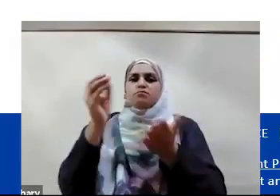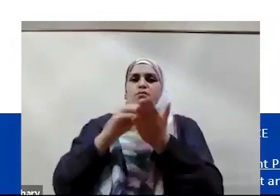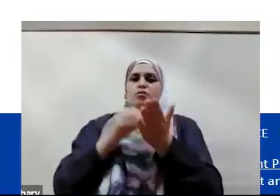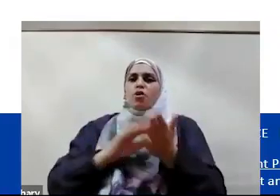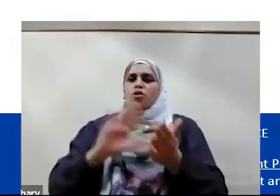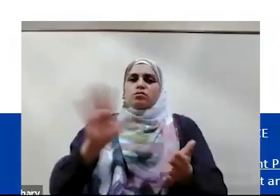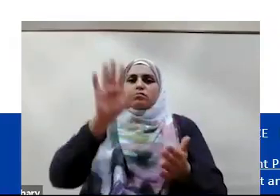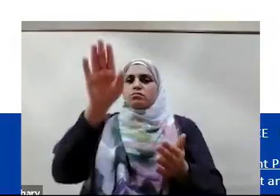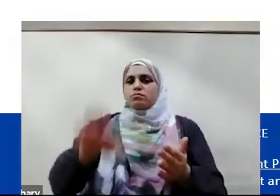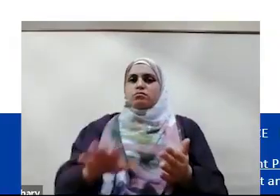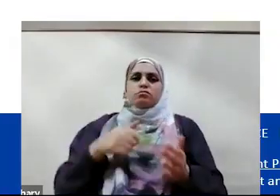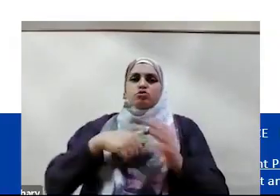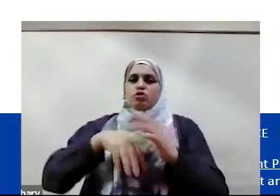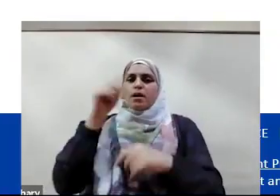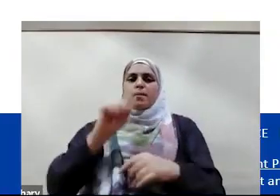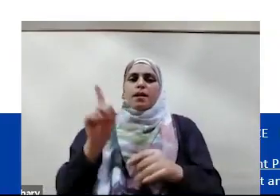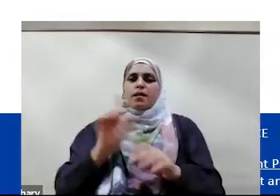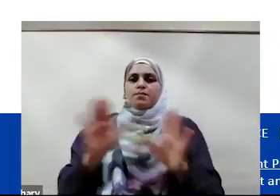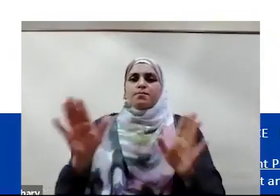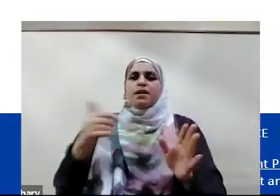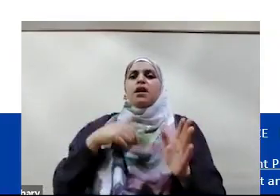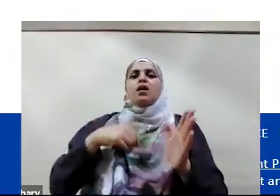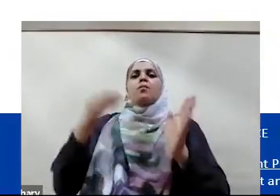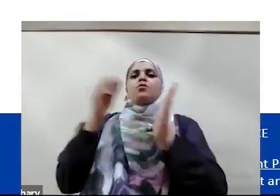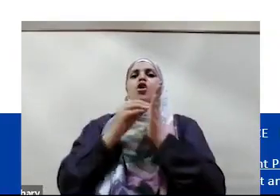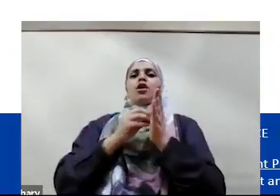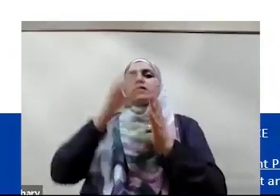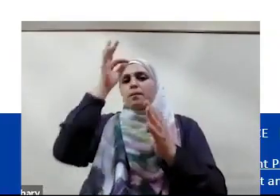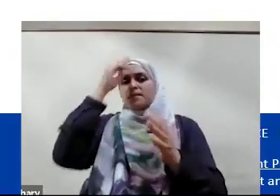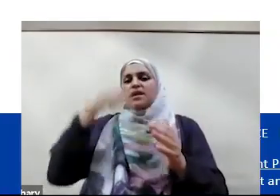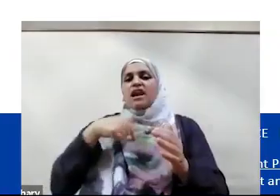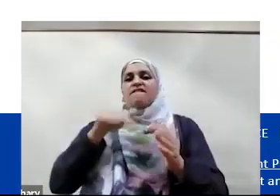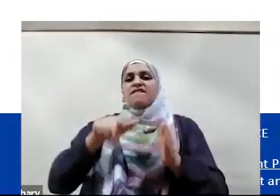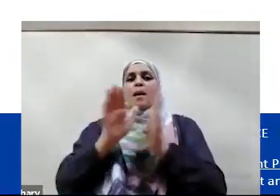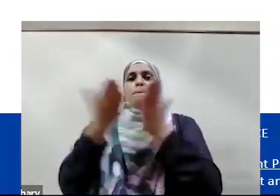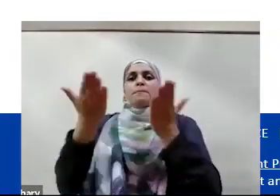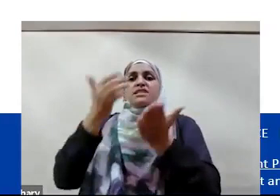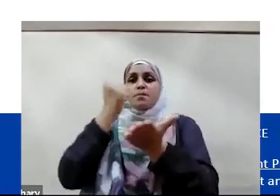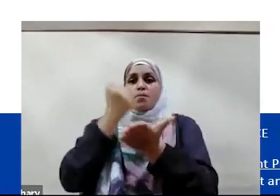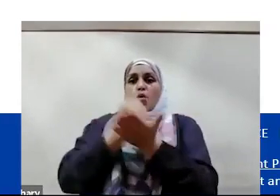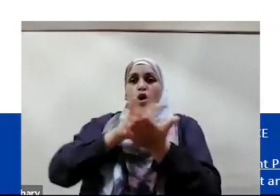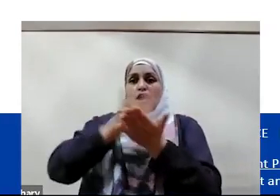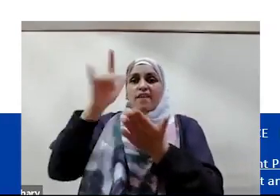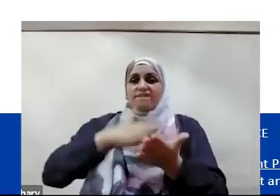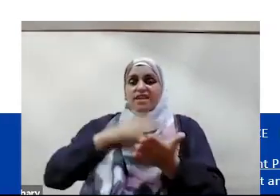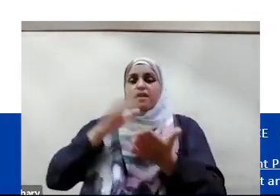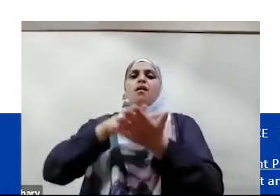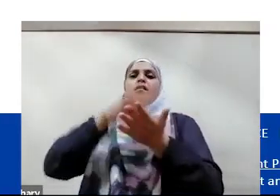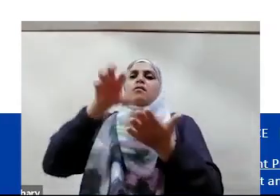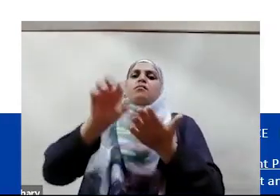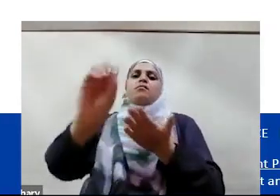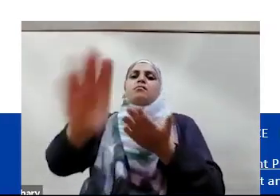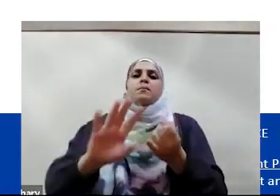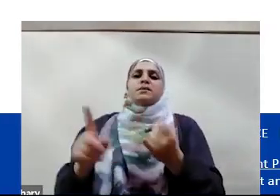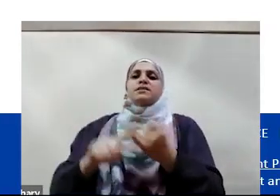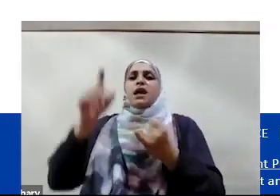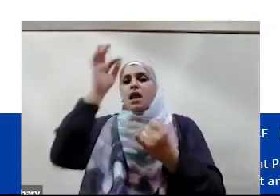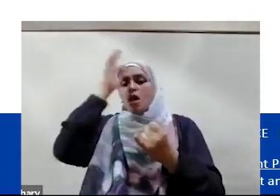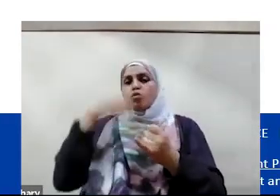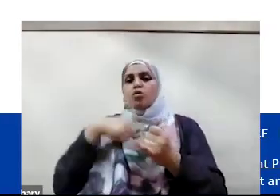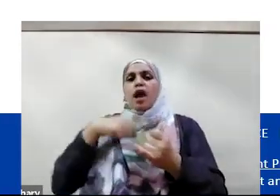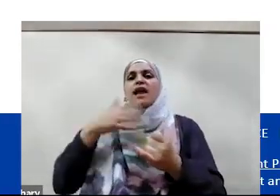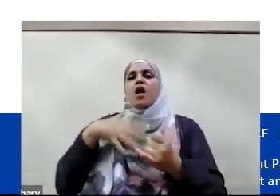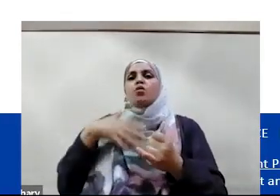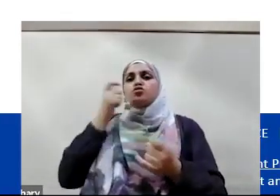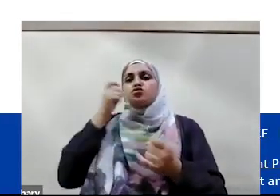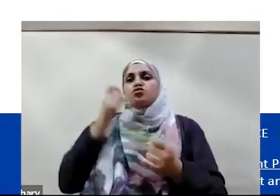الجزء ده مش بنملاه، اللي إحنا بنملاه إن أنا لو عندي باسبور برفقه هنا، ولو انا عندي مرافقين ناوي ان انا اخدهم